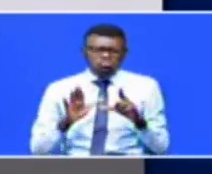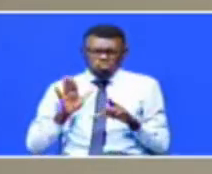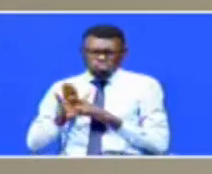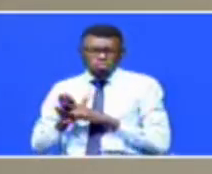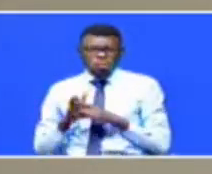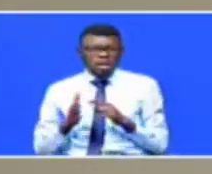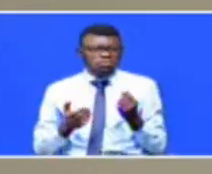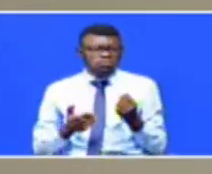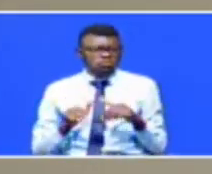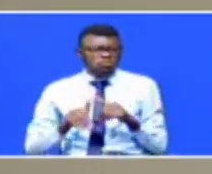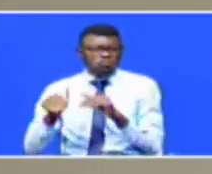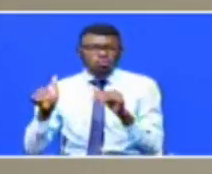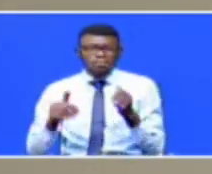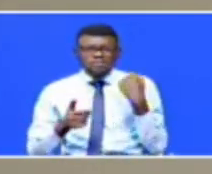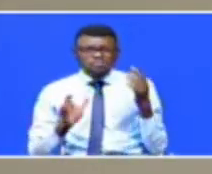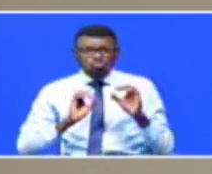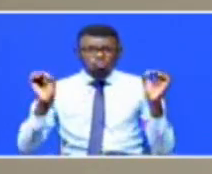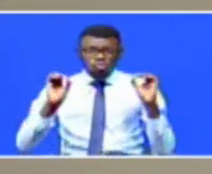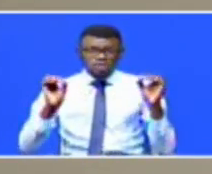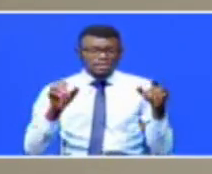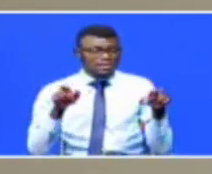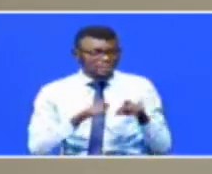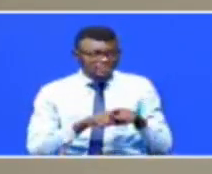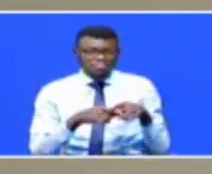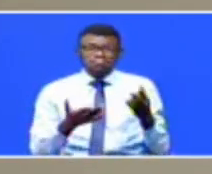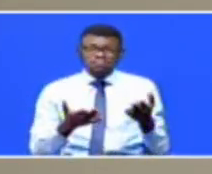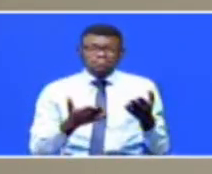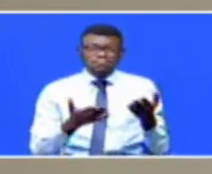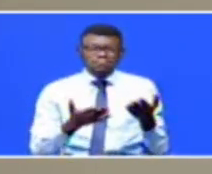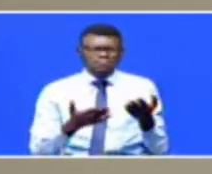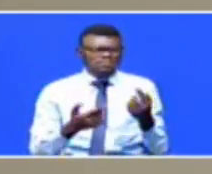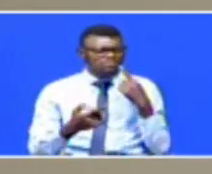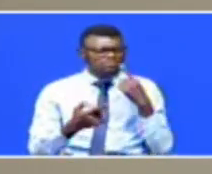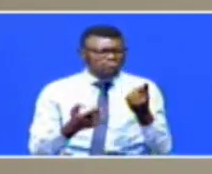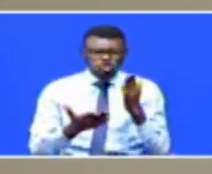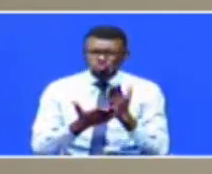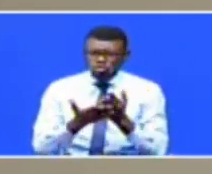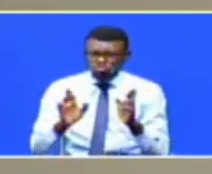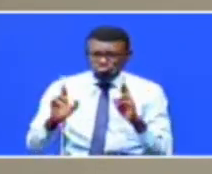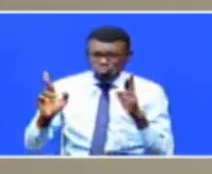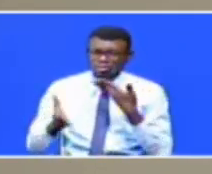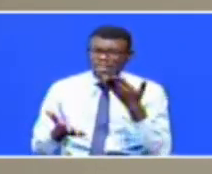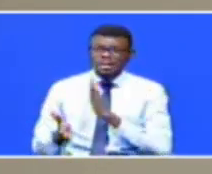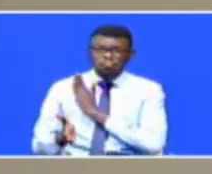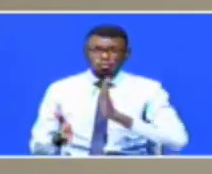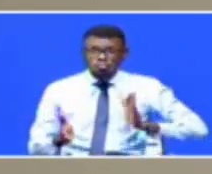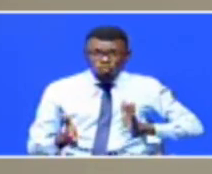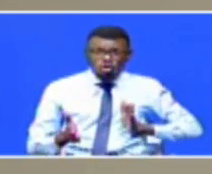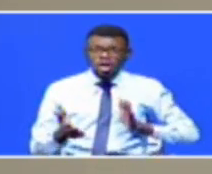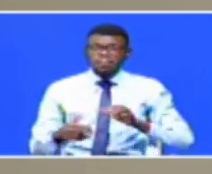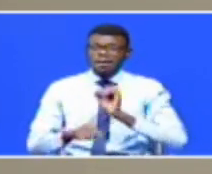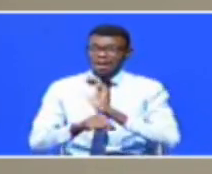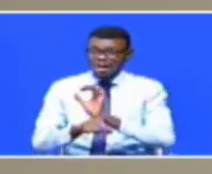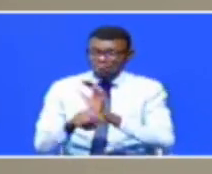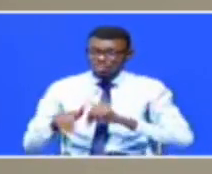isemavyo. Kupitia kwa mshauri wa mwanasheria mkuu Kennedy Ogeto, alikuwa tayari ameijibu bodi kuwa ushauri wake